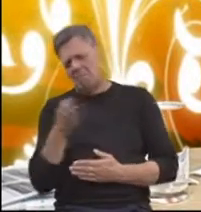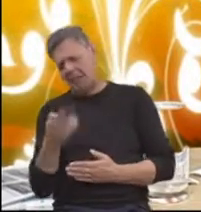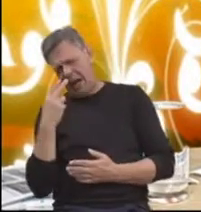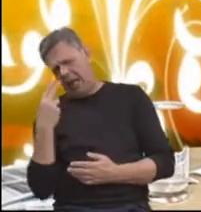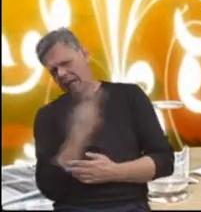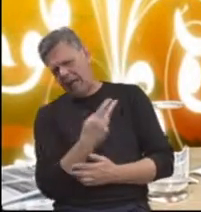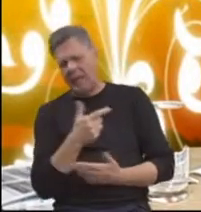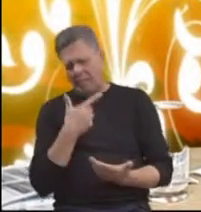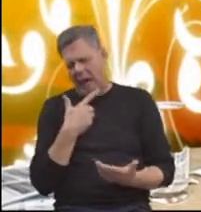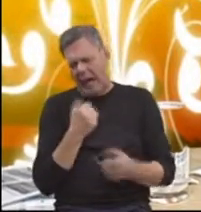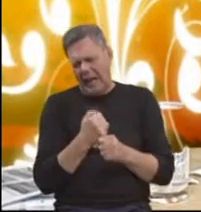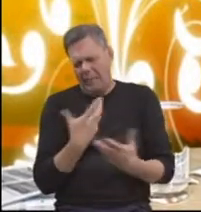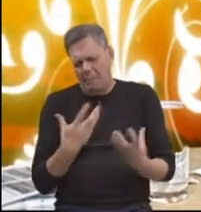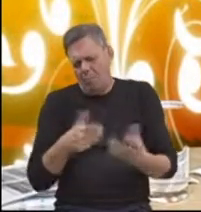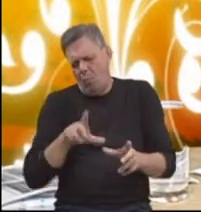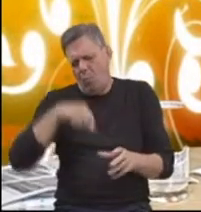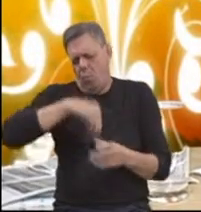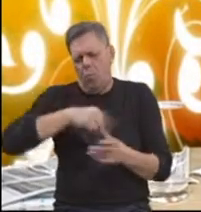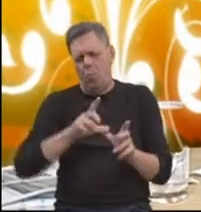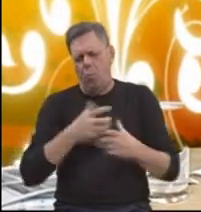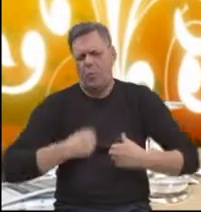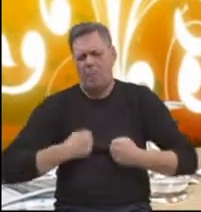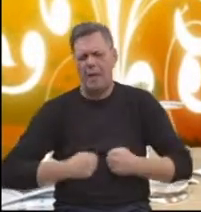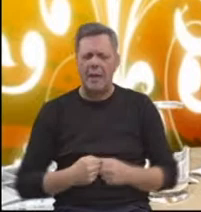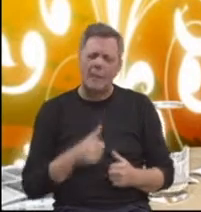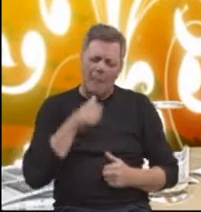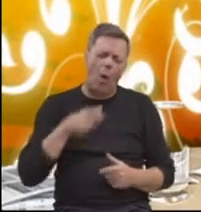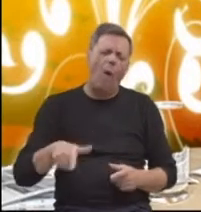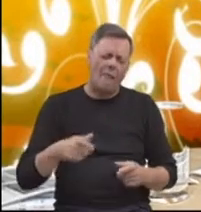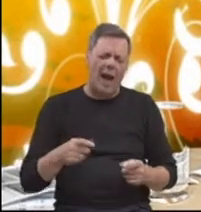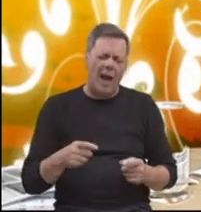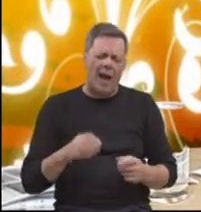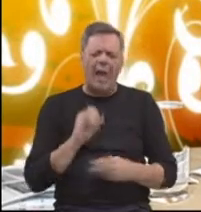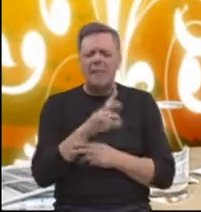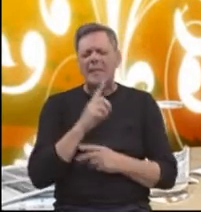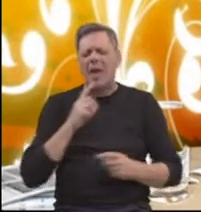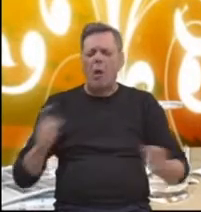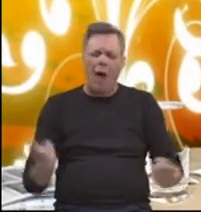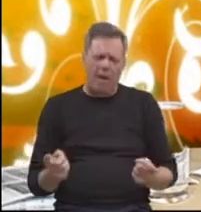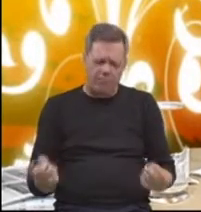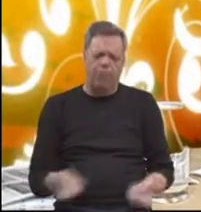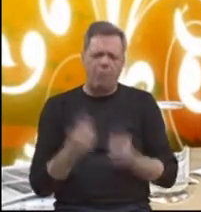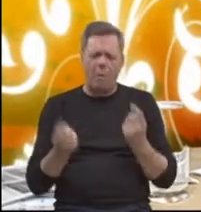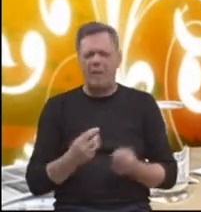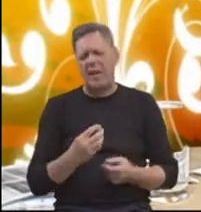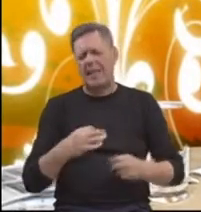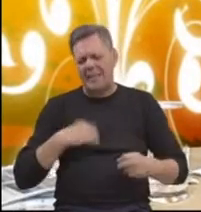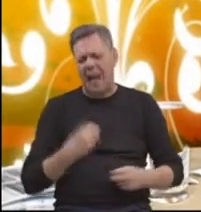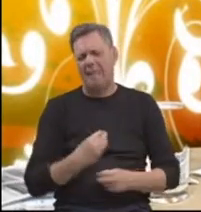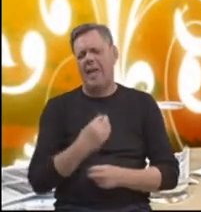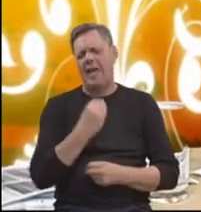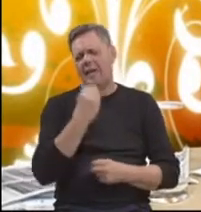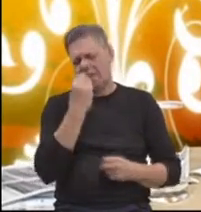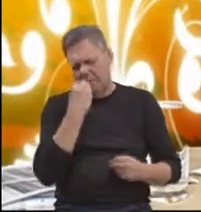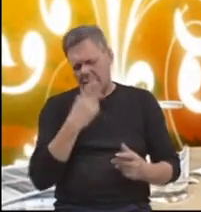a bavim se debljinom, vi znadete, a i ovom emisijom koja promovira i zdravlje, i znanje, informira građane o